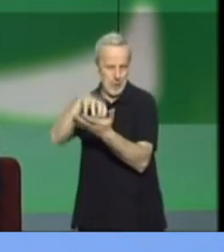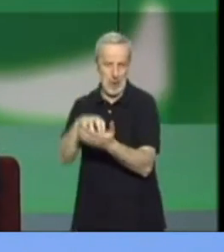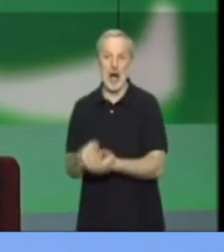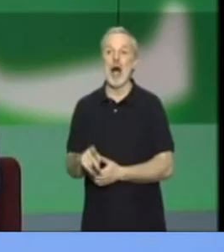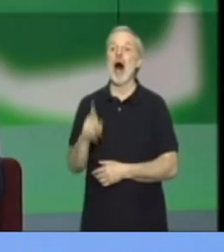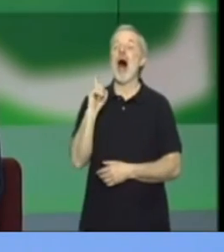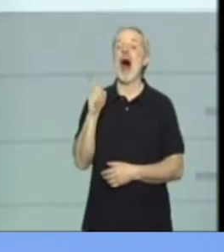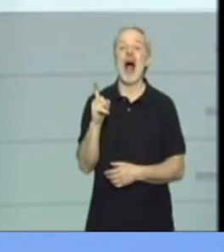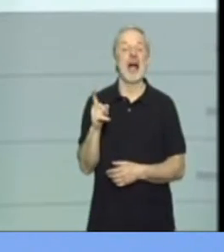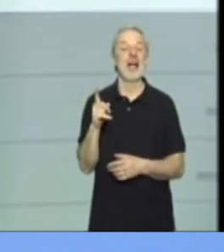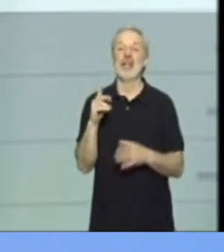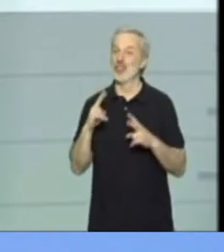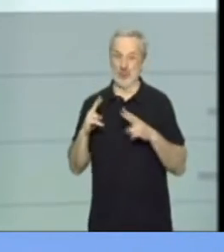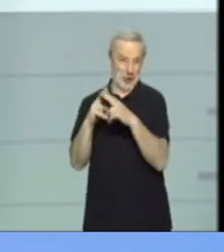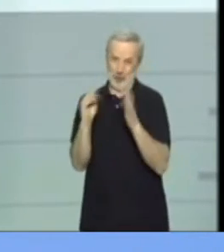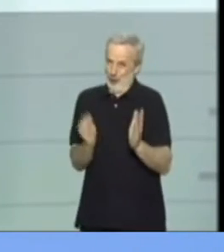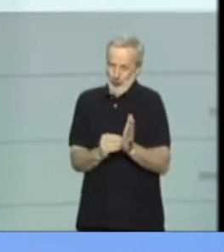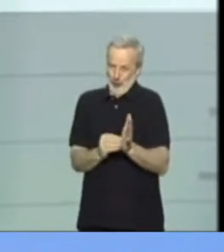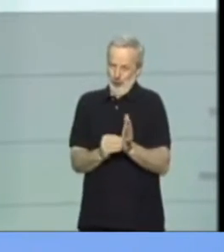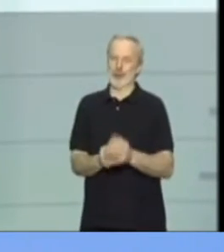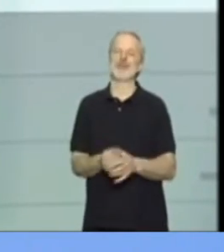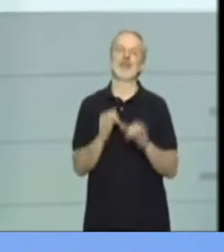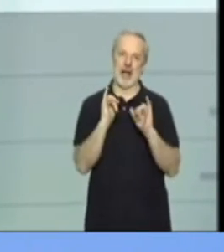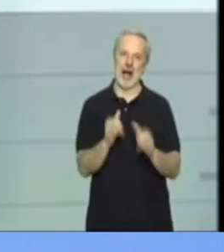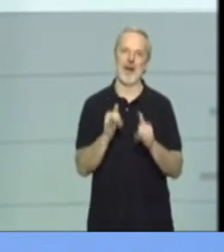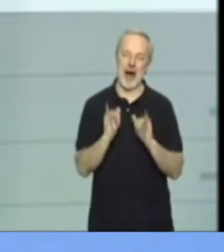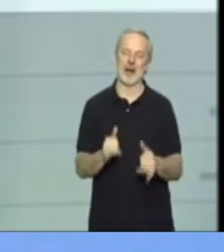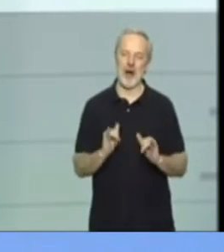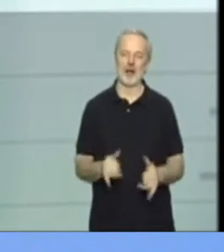musí vyjezdit. Tak, nemá ještě dostatek zkušenosti.